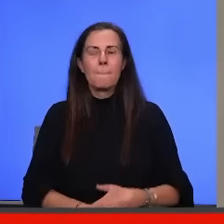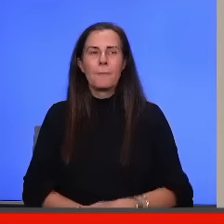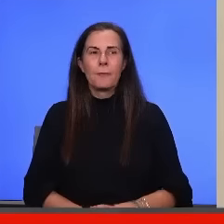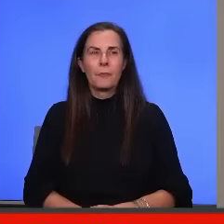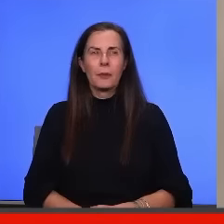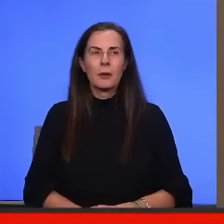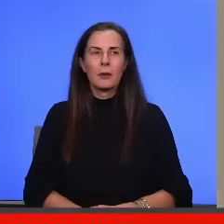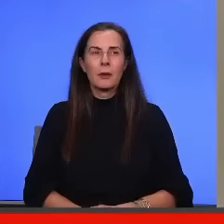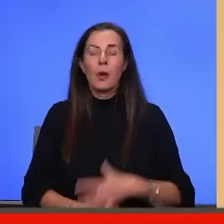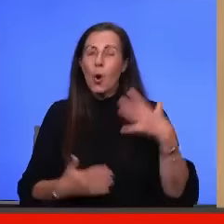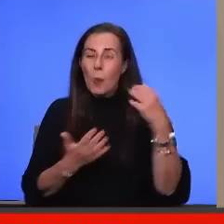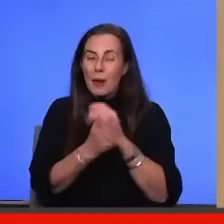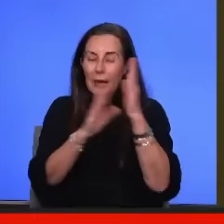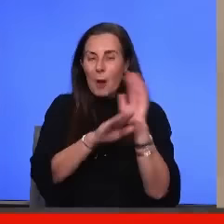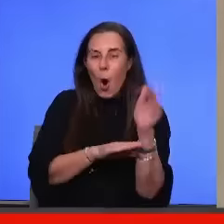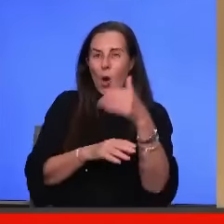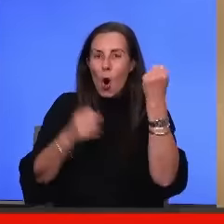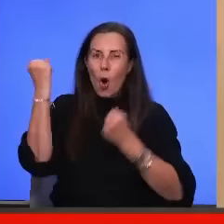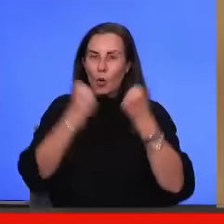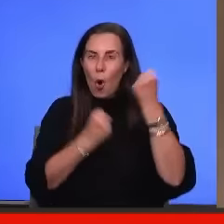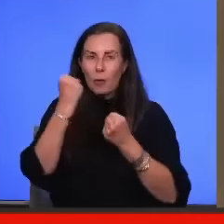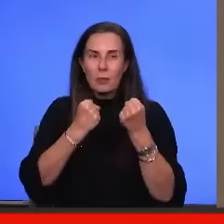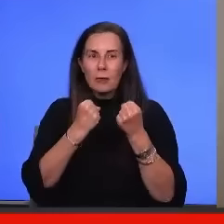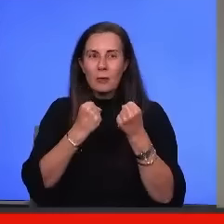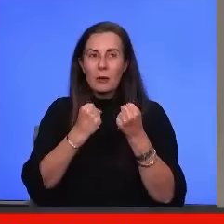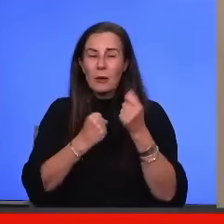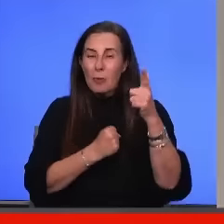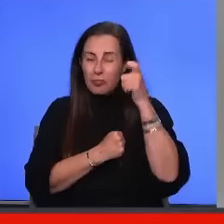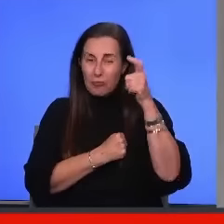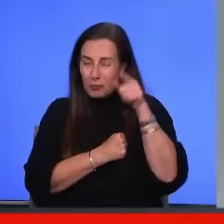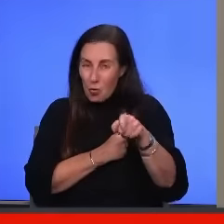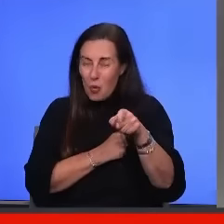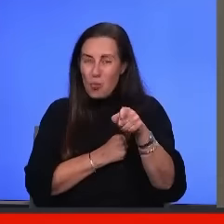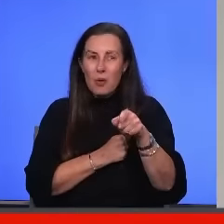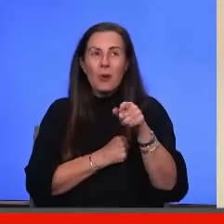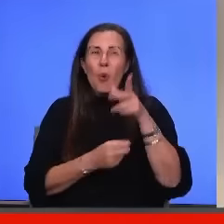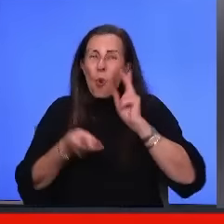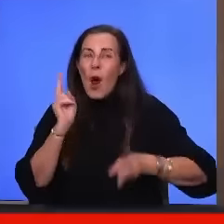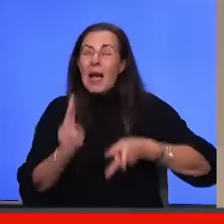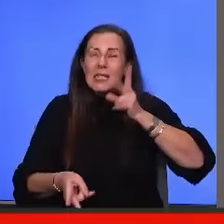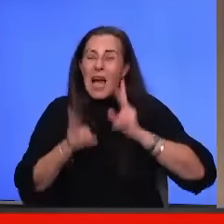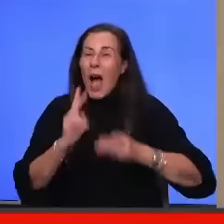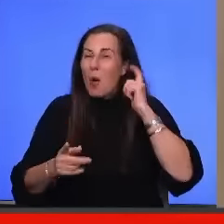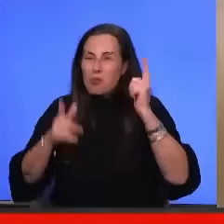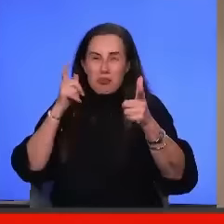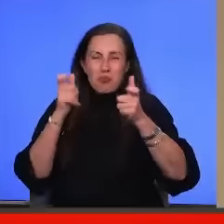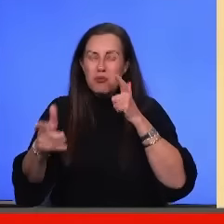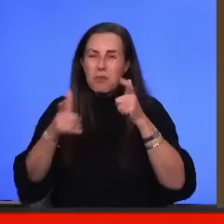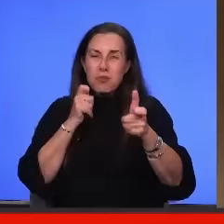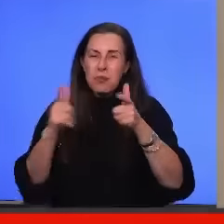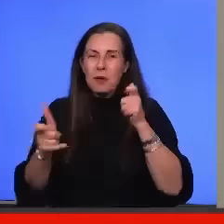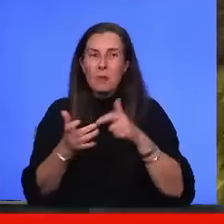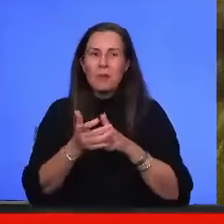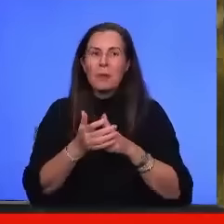המקום. ינון מצליח להסתתר מאחורי רכב. וכשהירי מופנה אליו, הוא רץ כשהכדורים שורקים סביבו 100